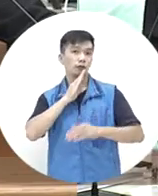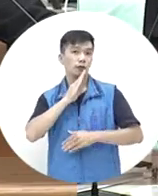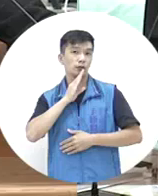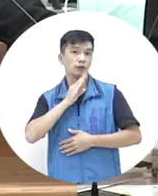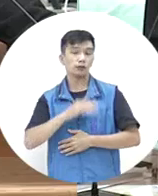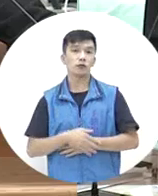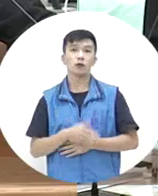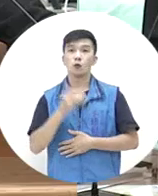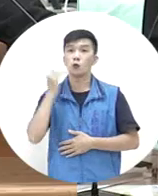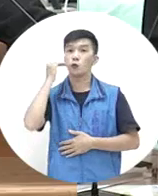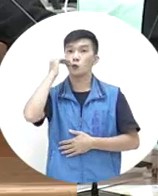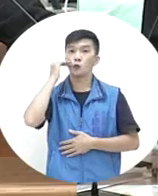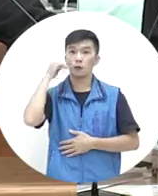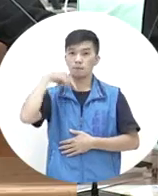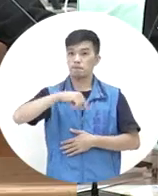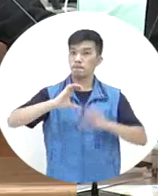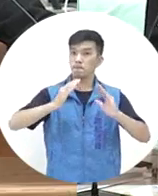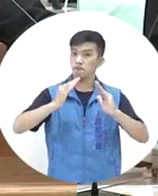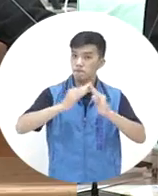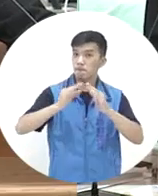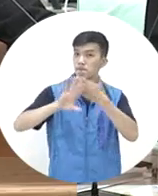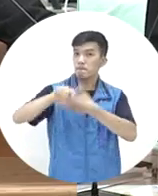果受到任何威胁，